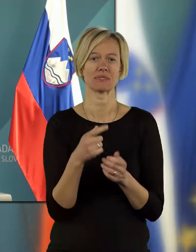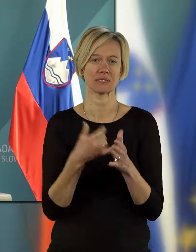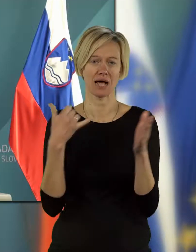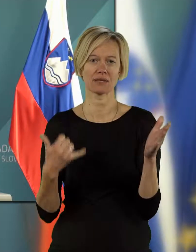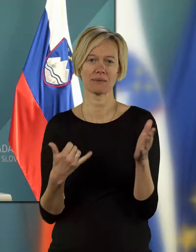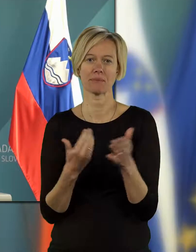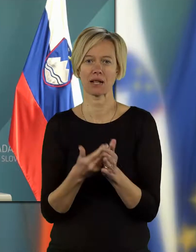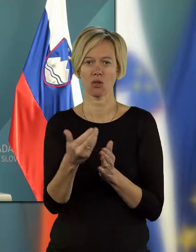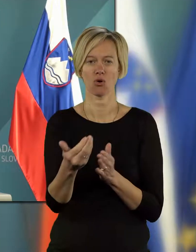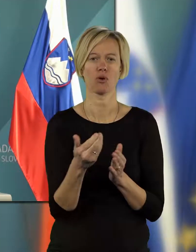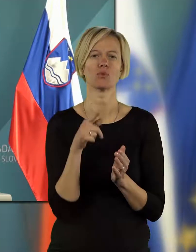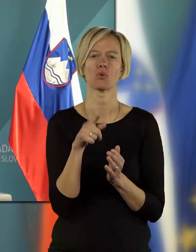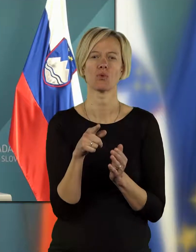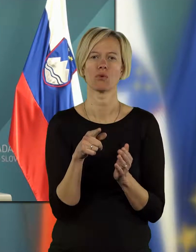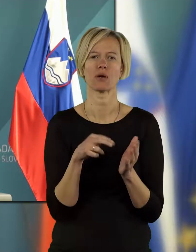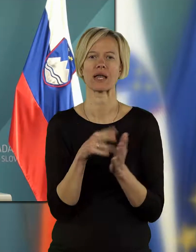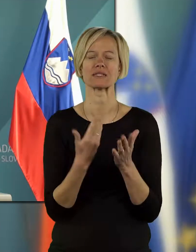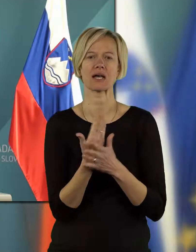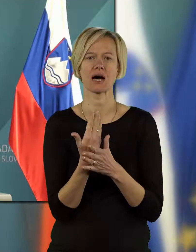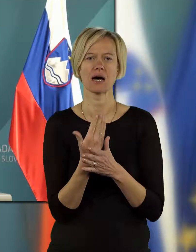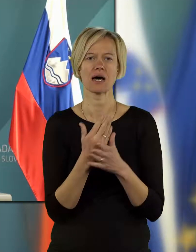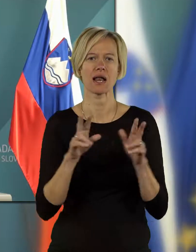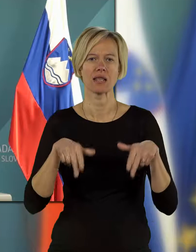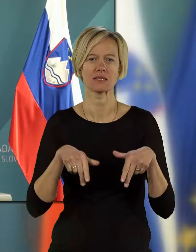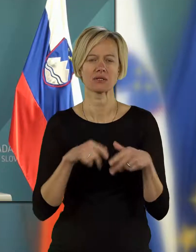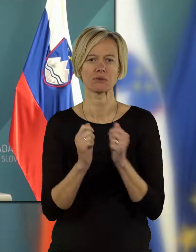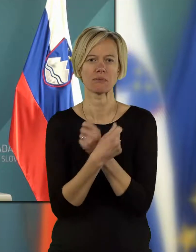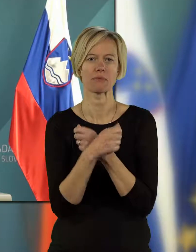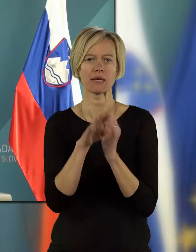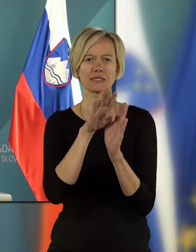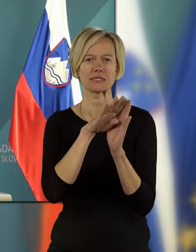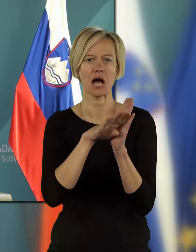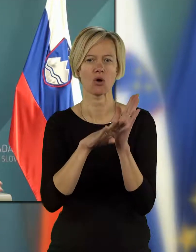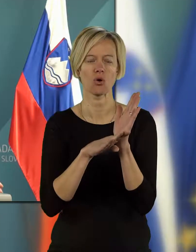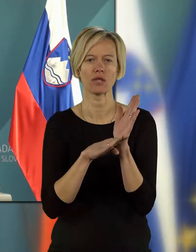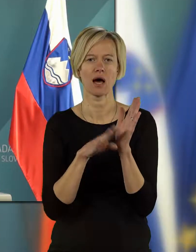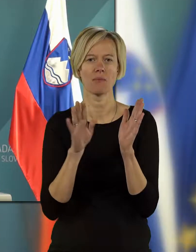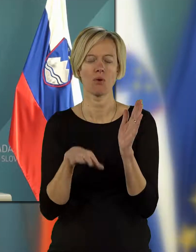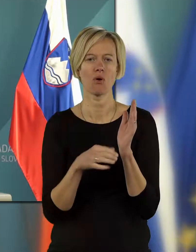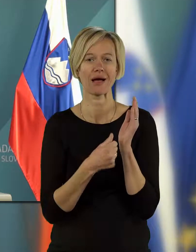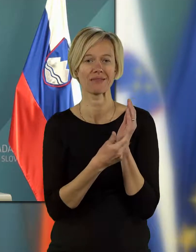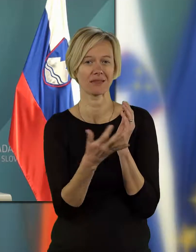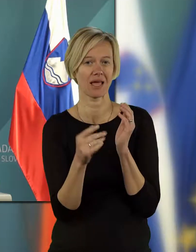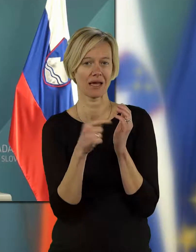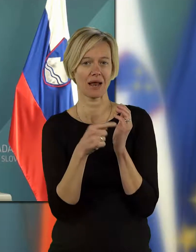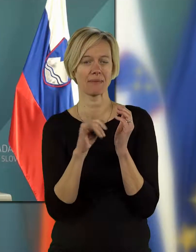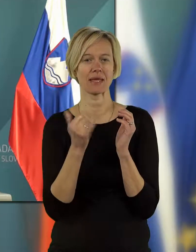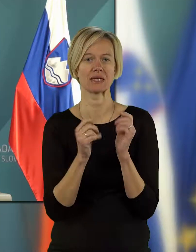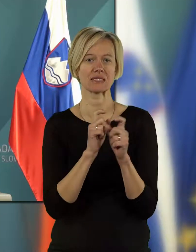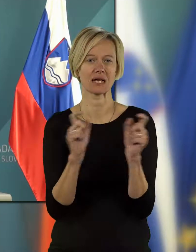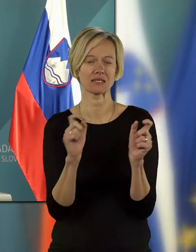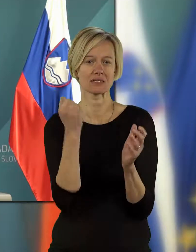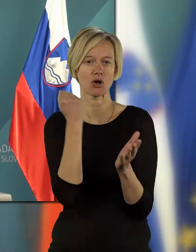s tem zadnjim predlogom gre za realizacijo spremembe zakona, po katerem je